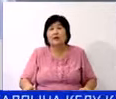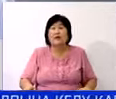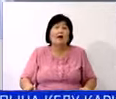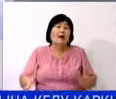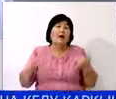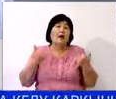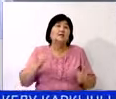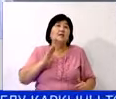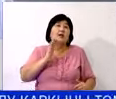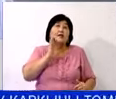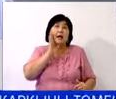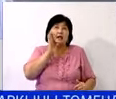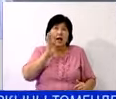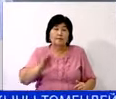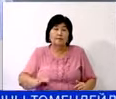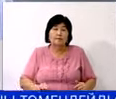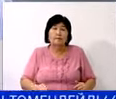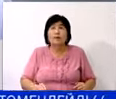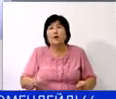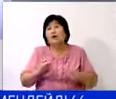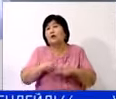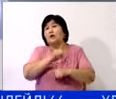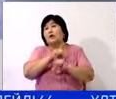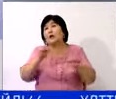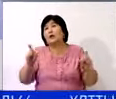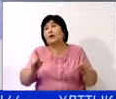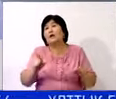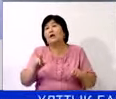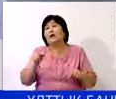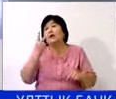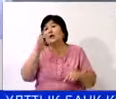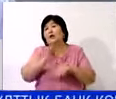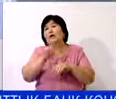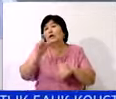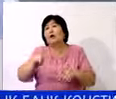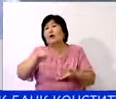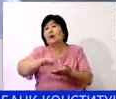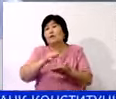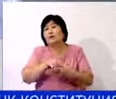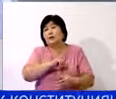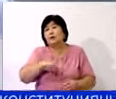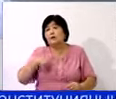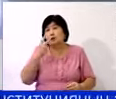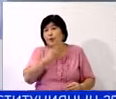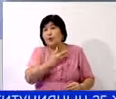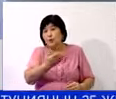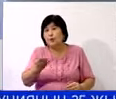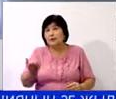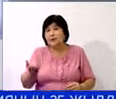Қазіргі таңда осы ауруханада 2 науқас қалған болатын, оларды жа өздеріңіздер